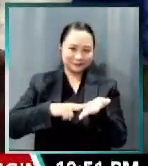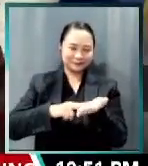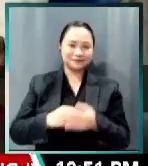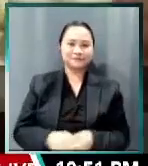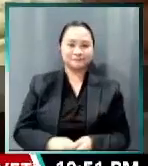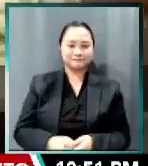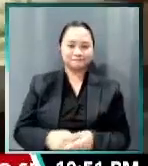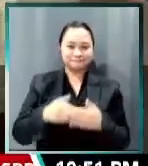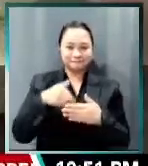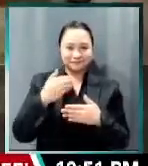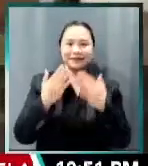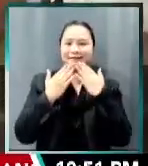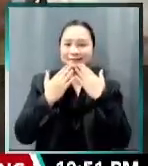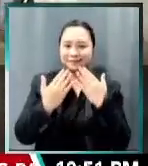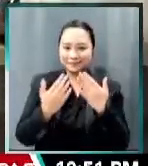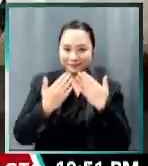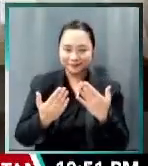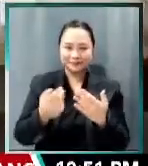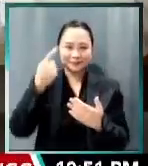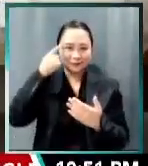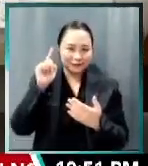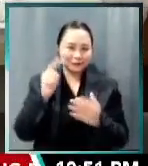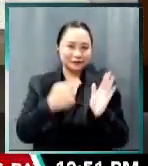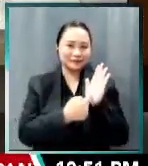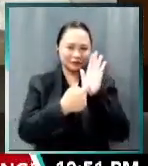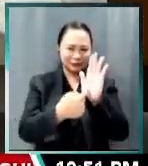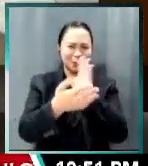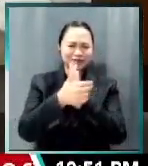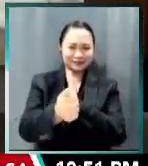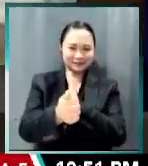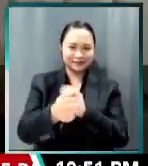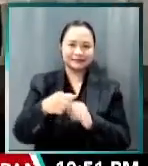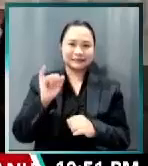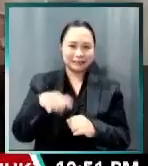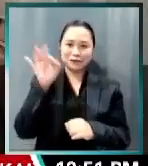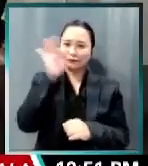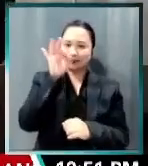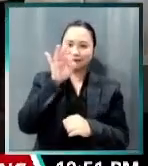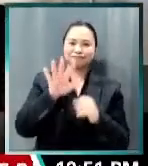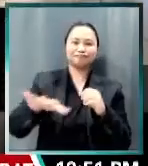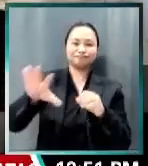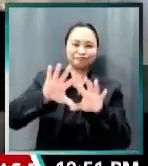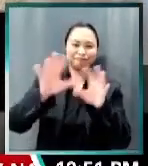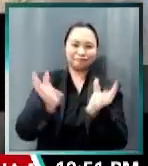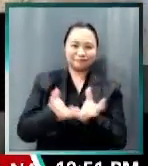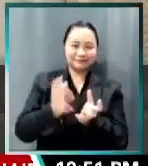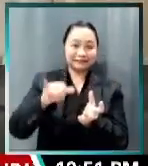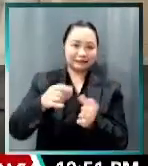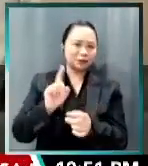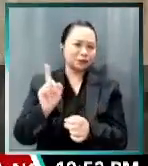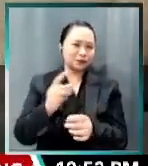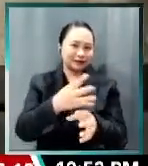Nagpasalamat din si Marcos kay Apolinario sa pagpapakita niya ng galing ng Pinoy sa buong mundo. Nakuha ni Apolinario ang